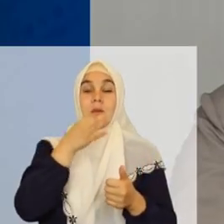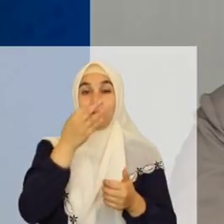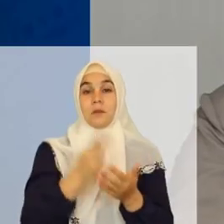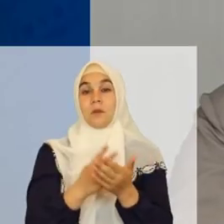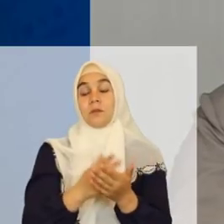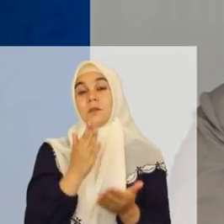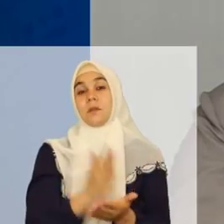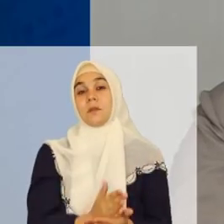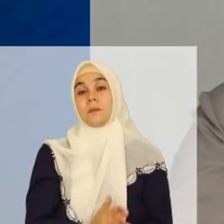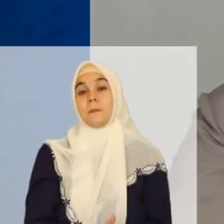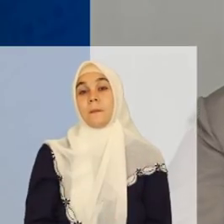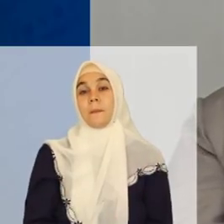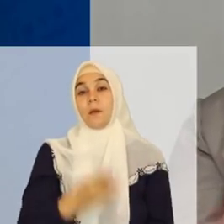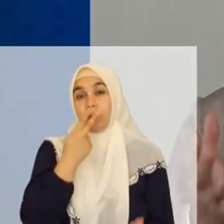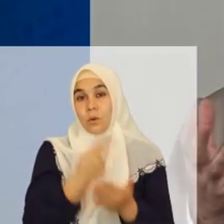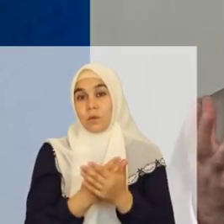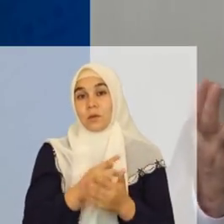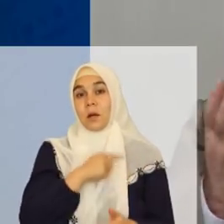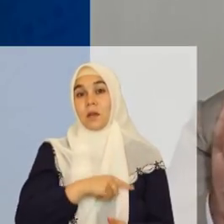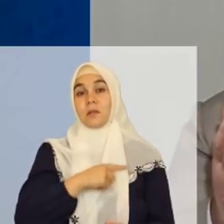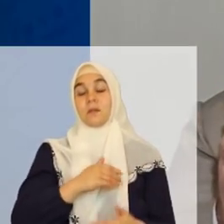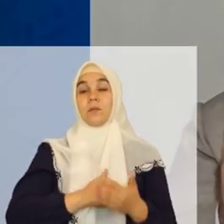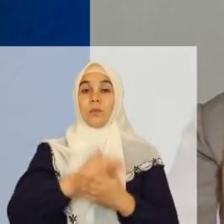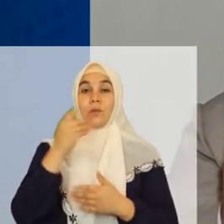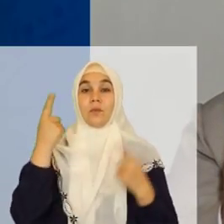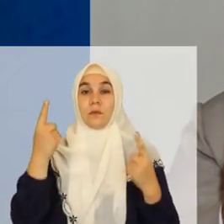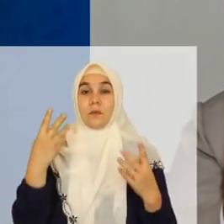alomati. Ko'ryapsizlarmi, axloq qanday buyuk narsa.